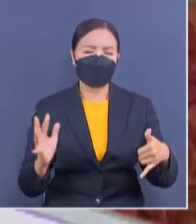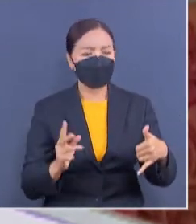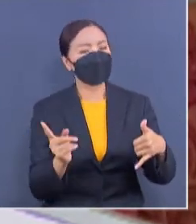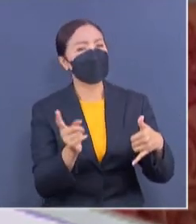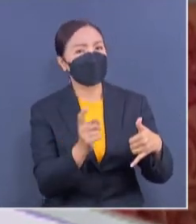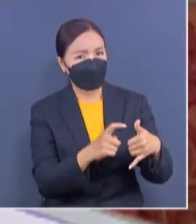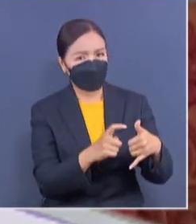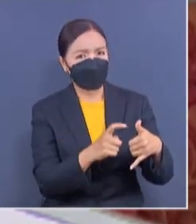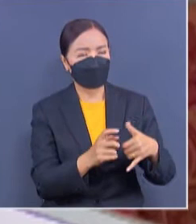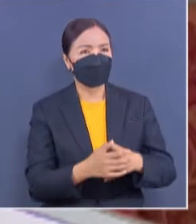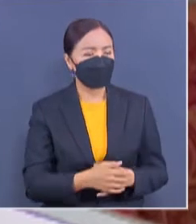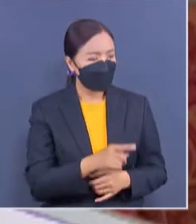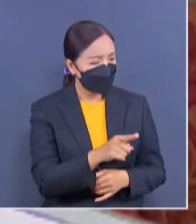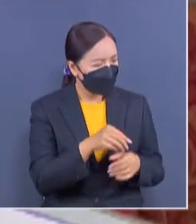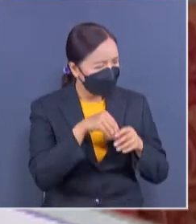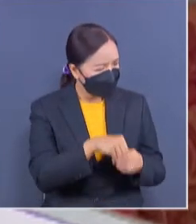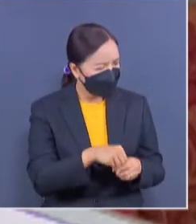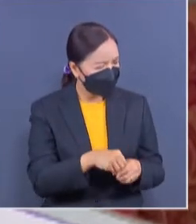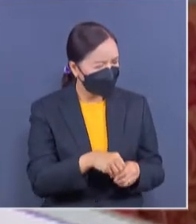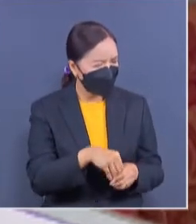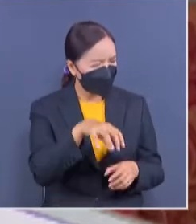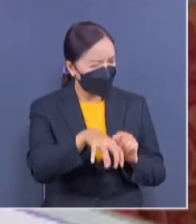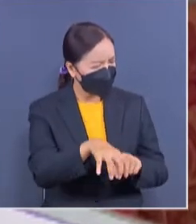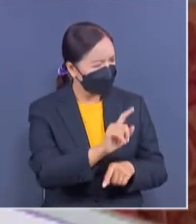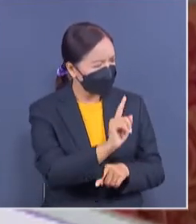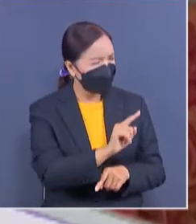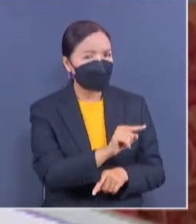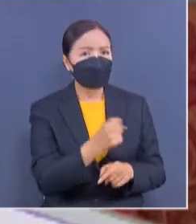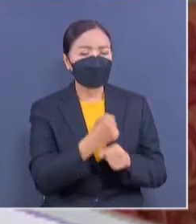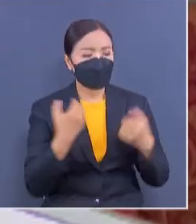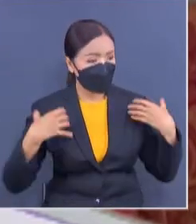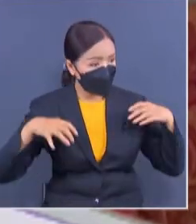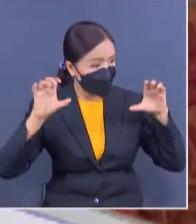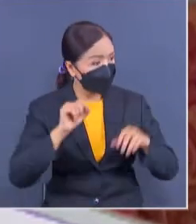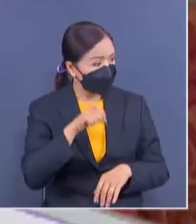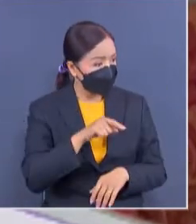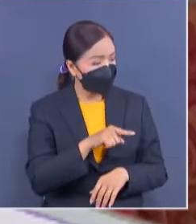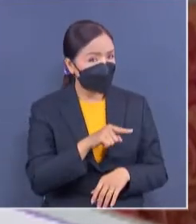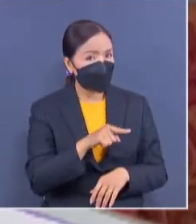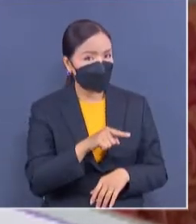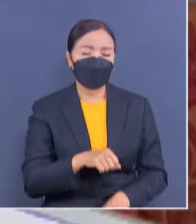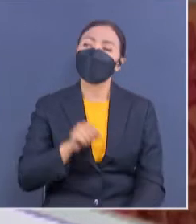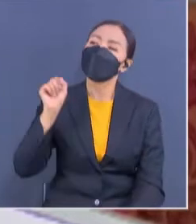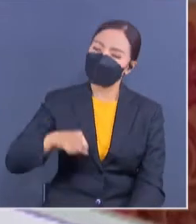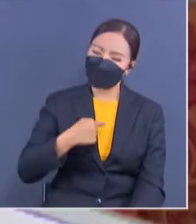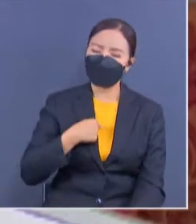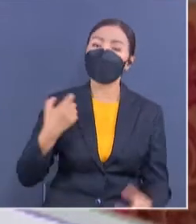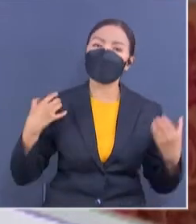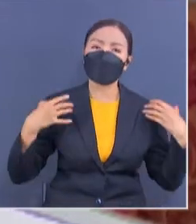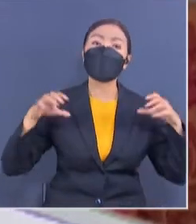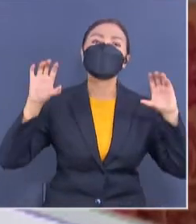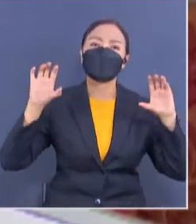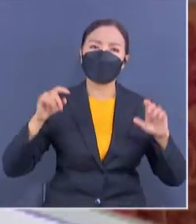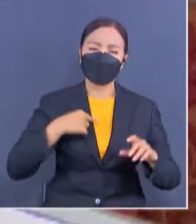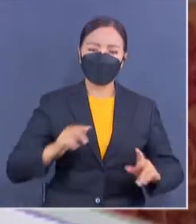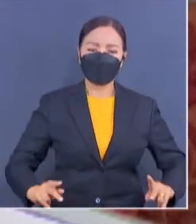ถามนะครับว่าเขาอยู่หน่วยงานไหนนะครับพี่เป็นข้าราชการเหรอนะครับเขาบอกใช่ผมเป็นข้าราชการนะครับผ